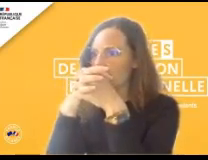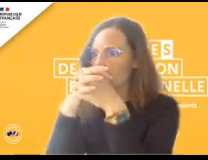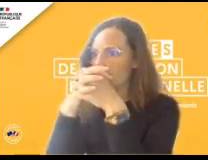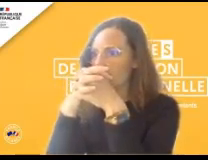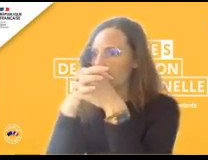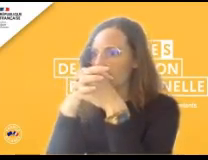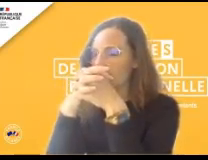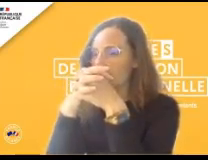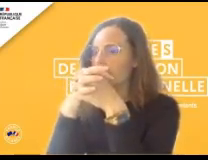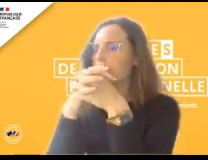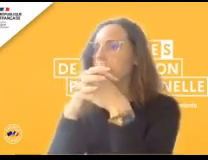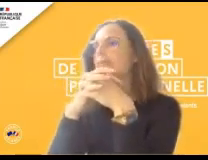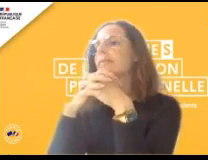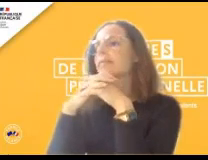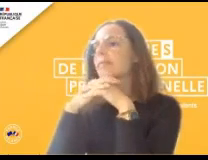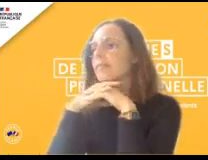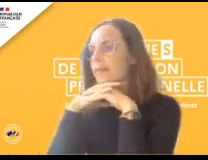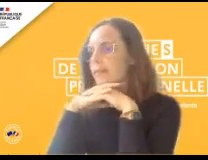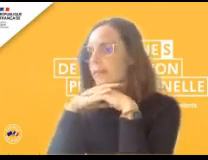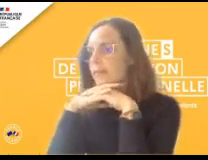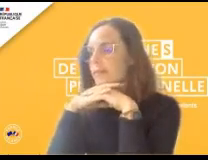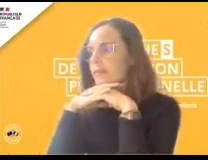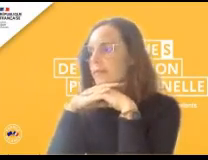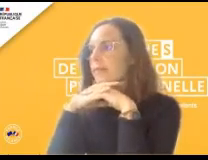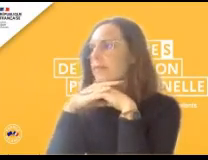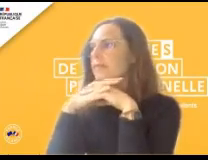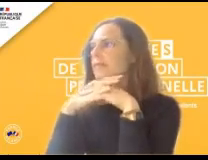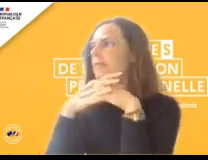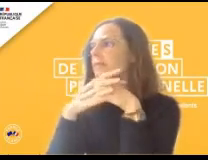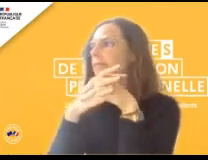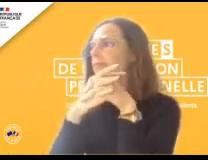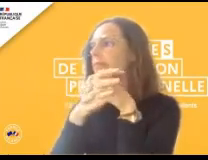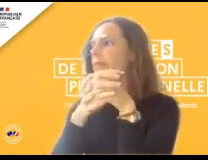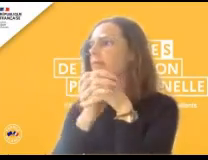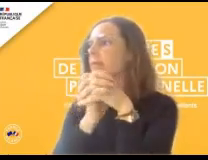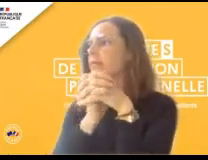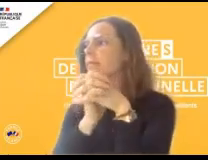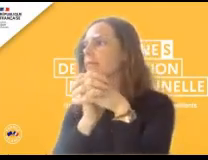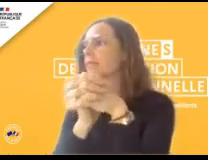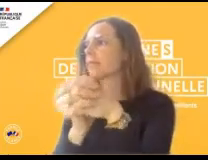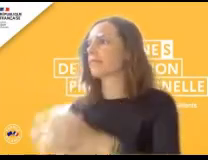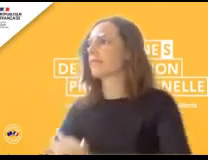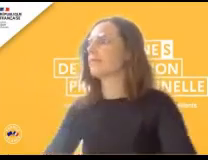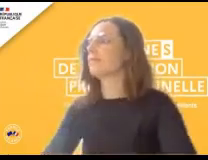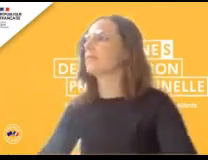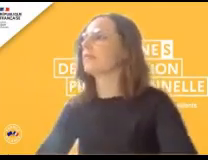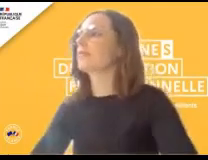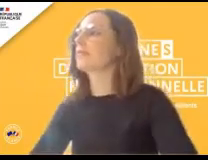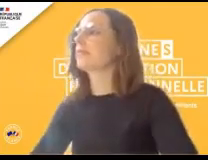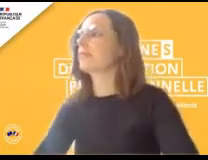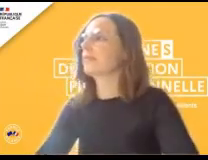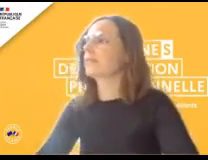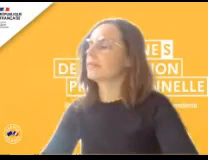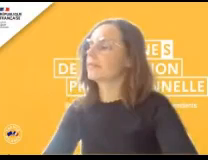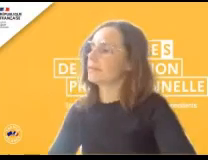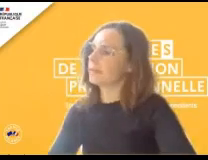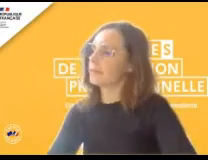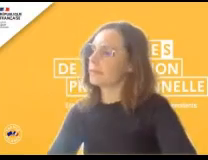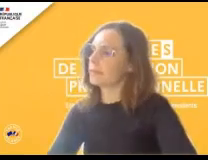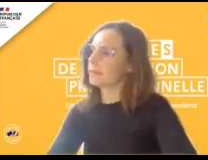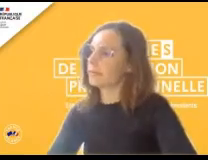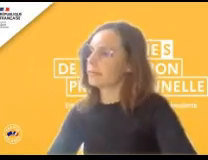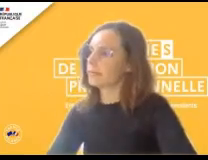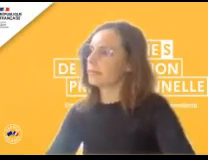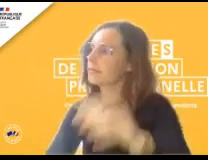avec des outils, hein, de la méthode, et puis une gamme de services et d'outils qui sont en libre accès et auxquels vous avez